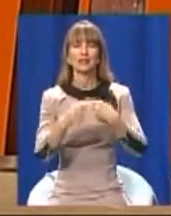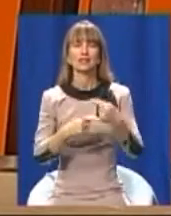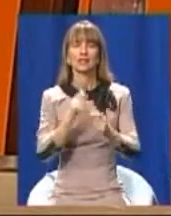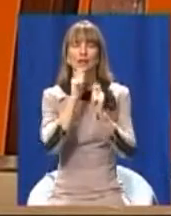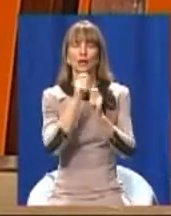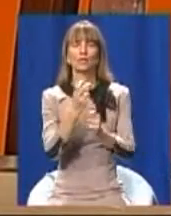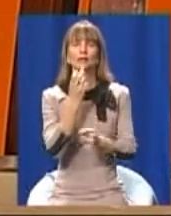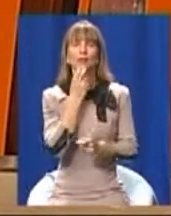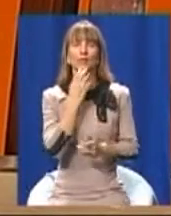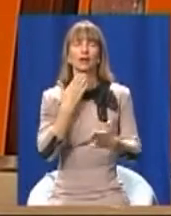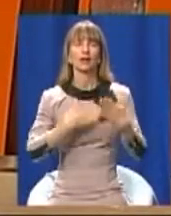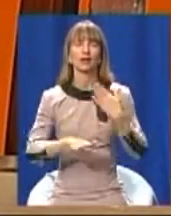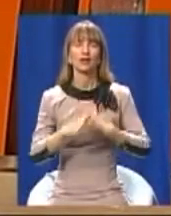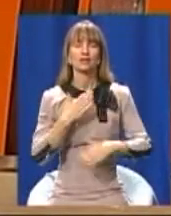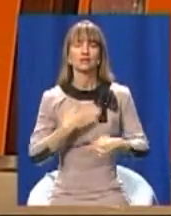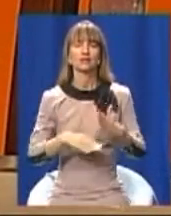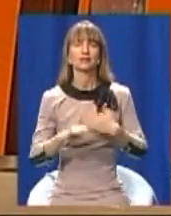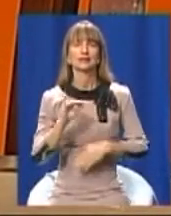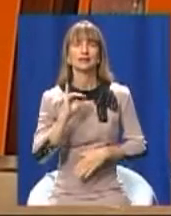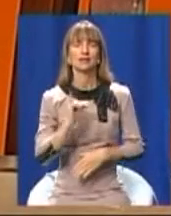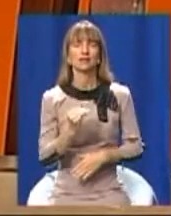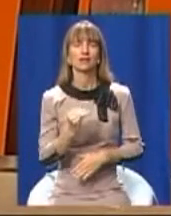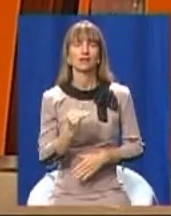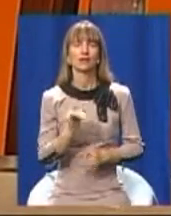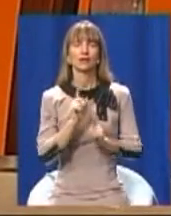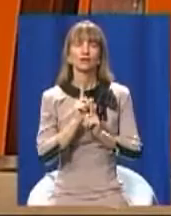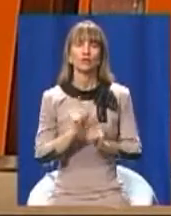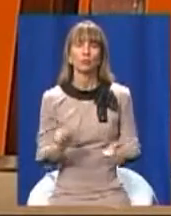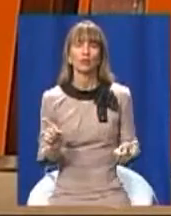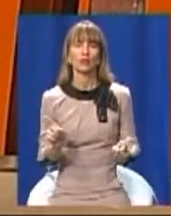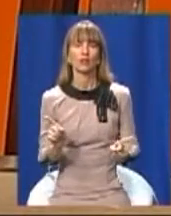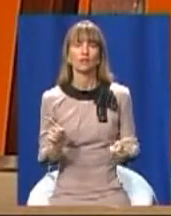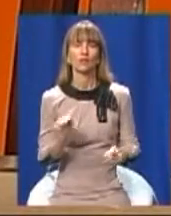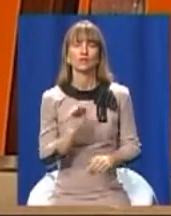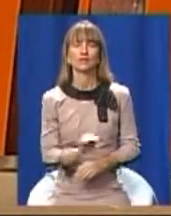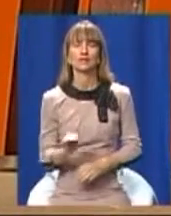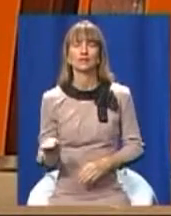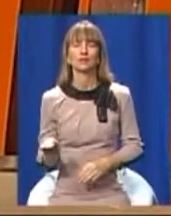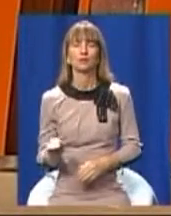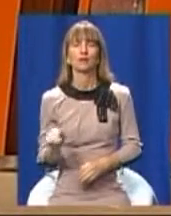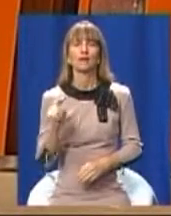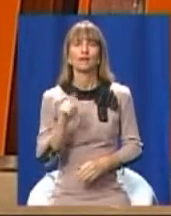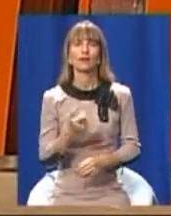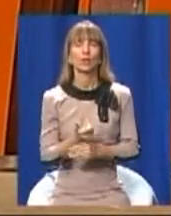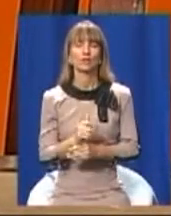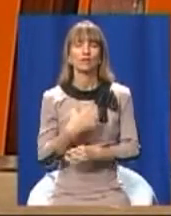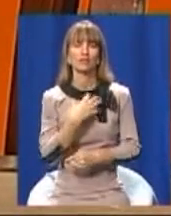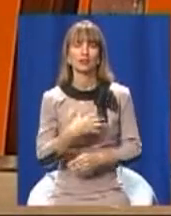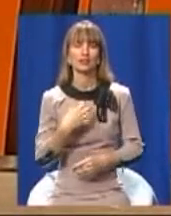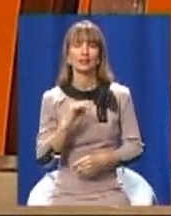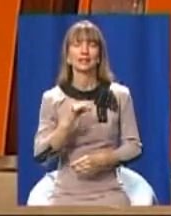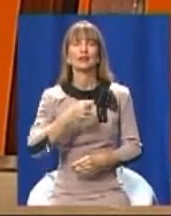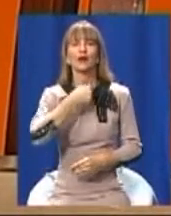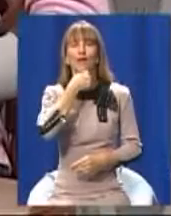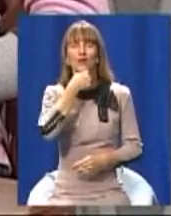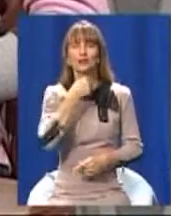сміх, радість. І особливо дітям вони дуже важливі. І